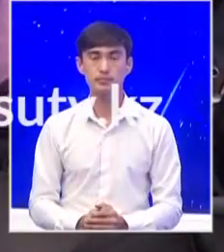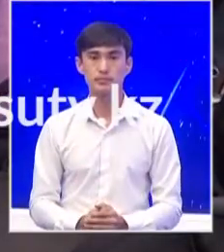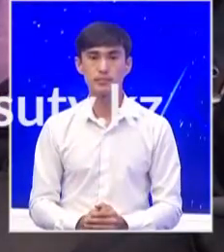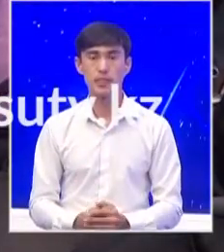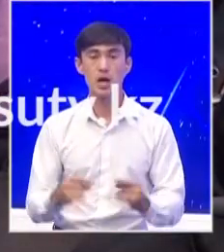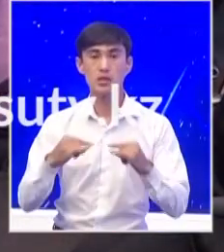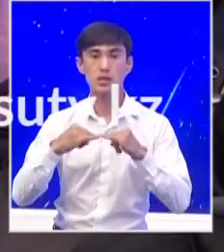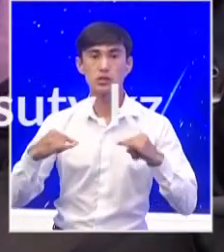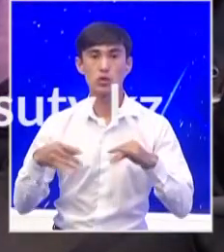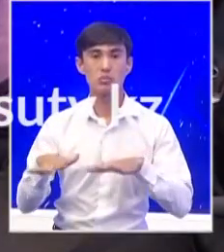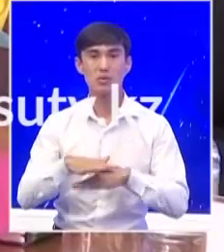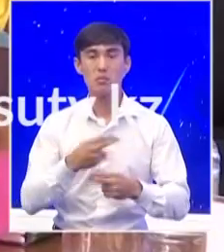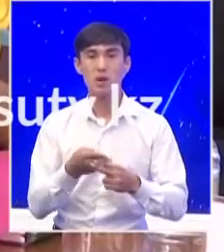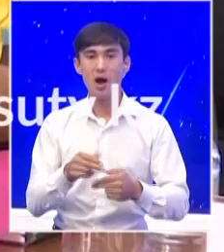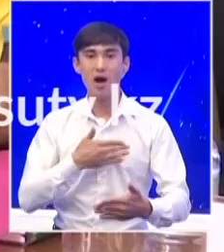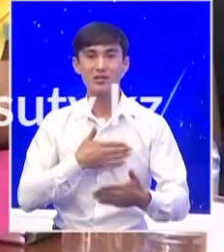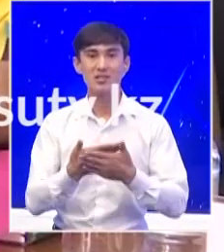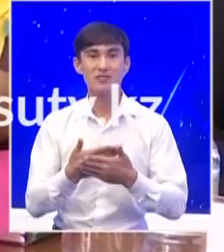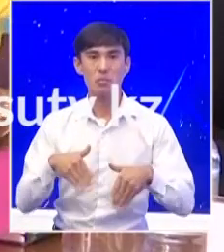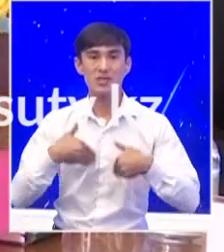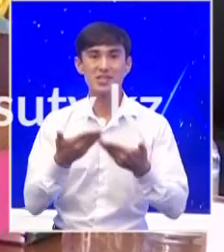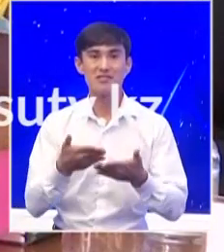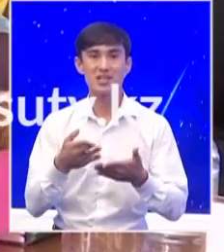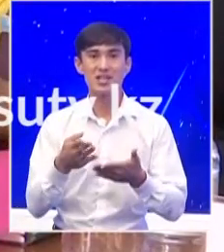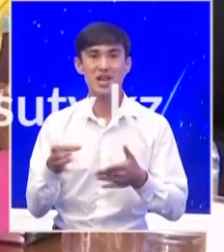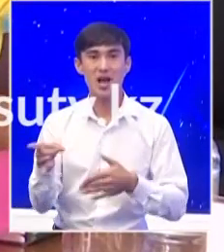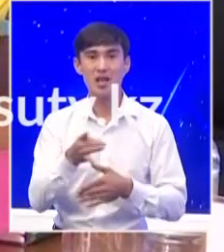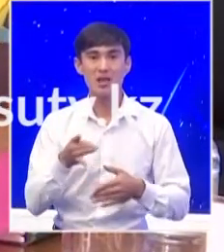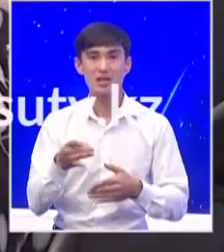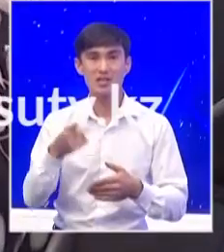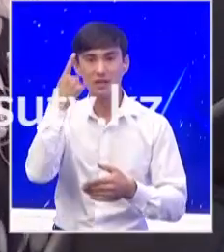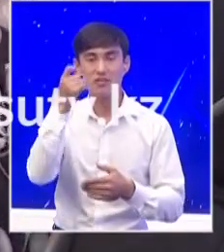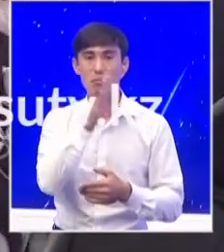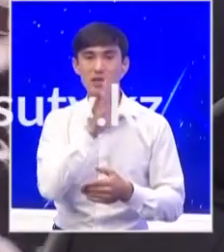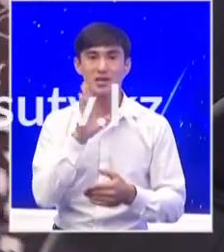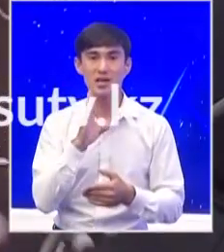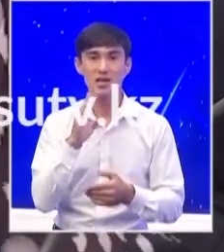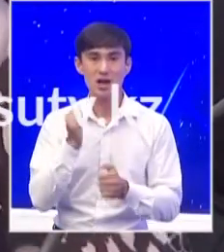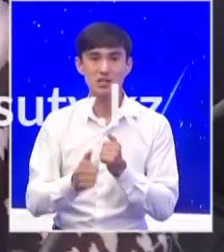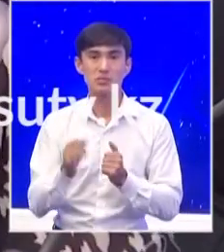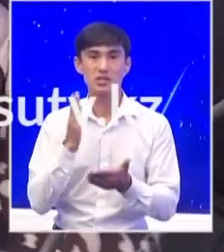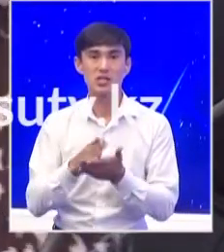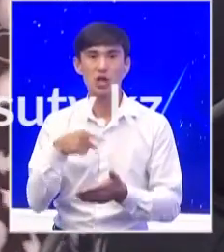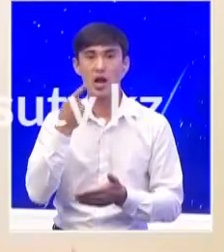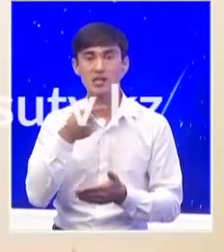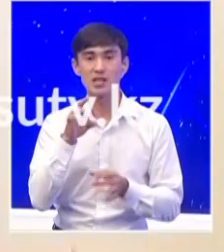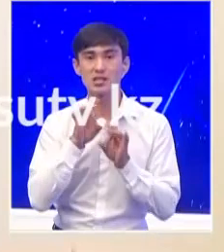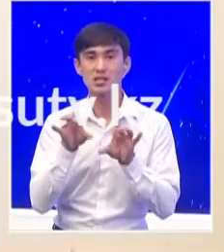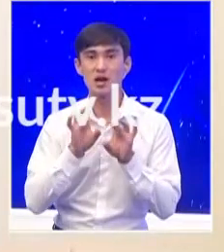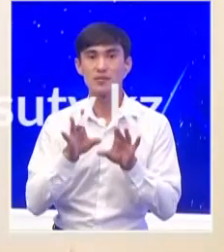За столом самые активные председатели региональных советов матерей. Каждая из них есть о чем рассказать. К примеру, в Сарканском